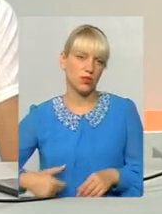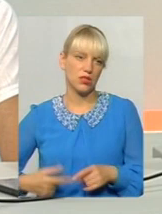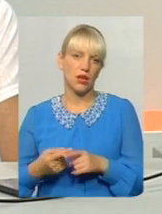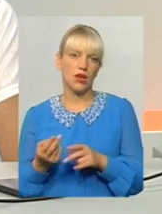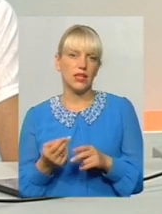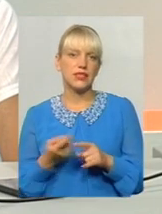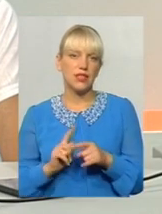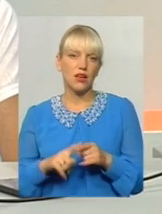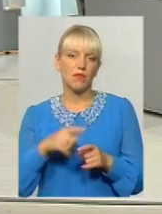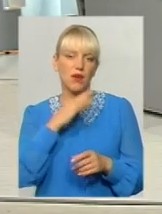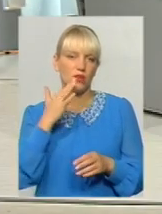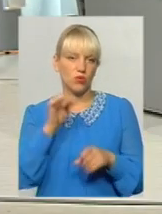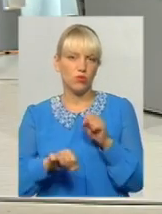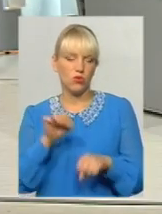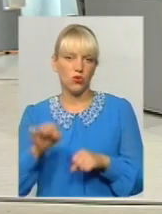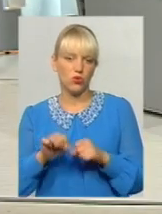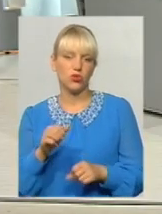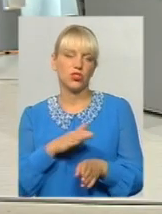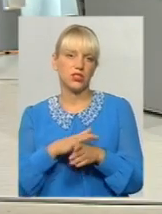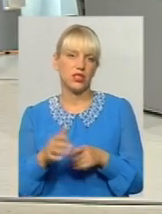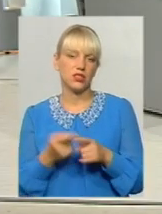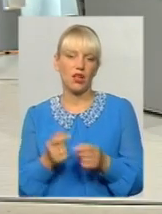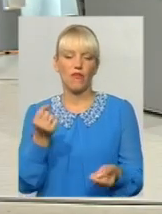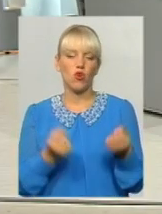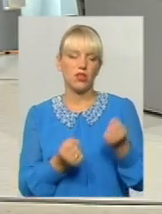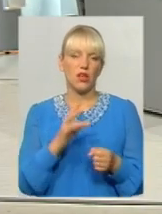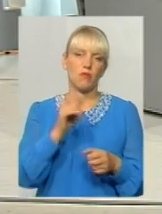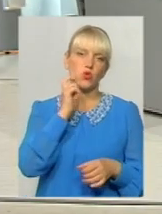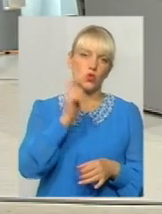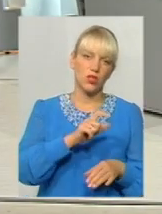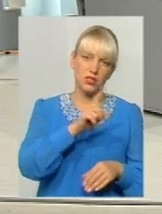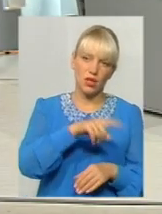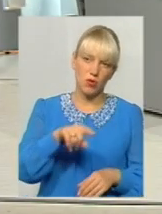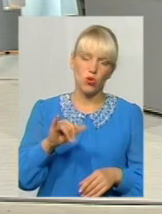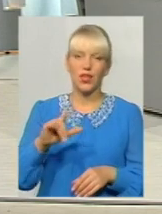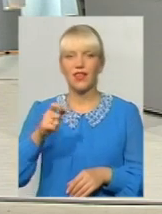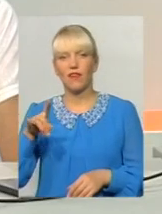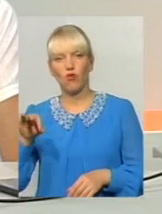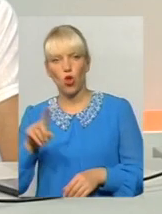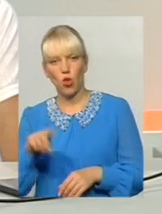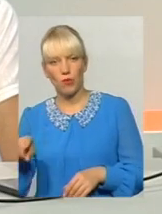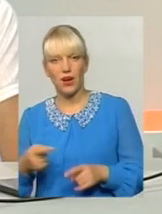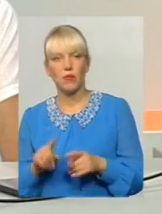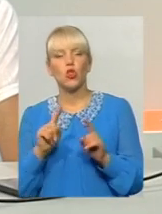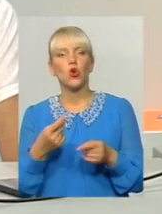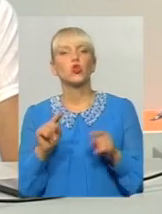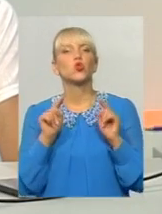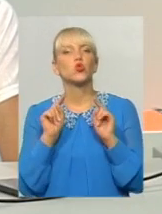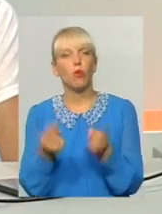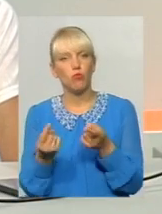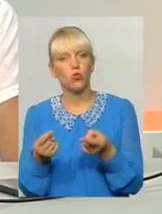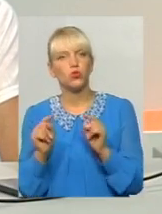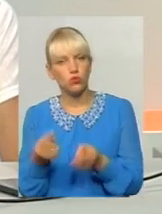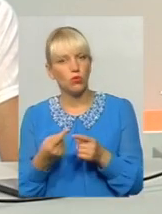велика кількість правопорушень здійснена водіями як з українськими номерами, так і з єврономерами. Але тоді питання, чому? Чому